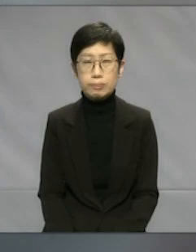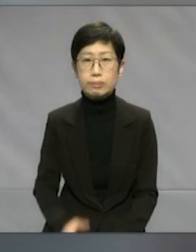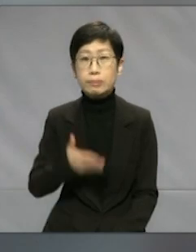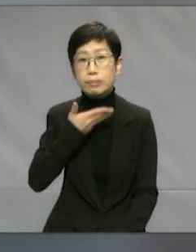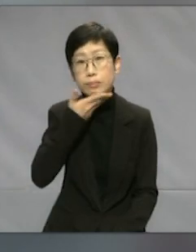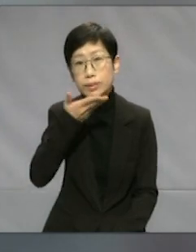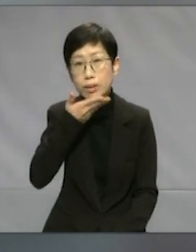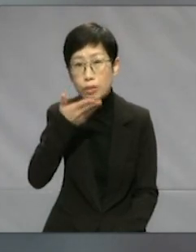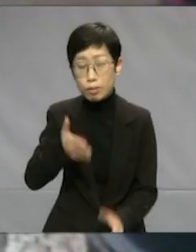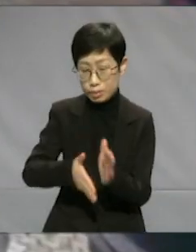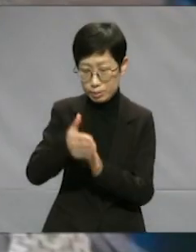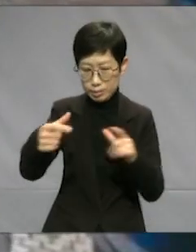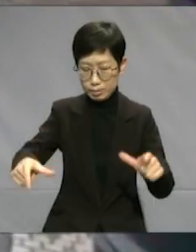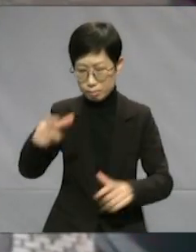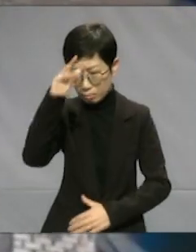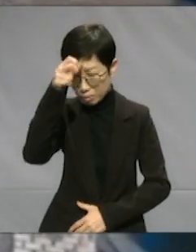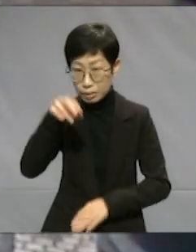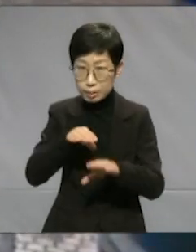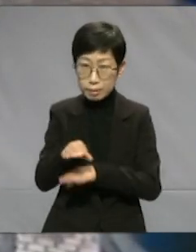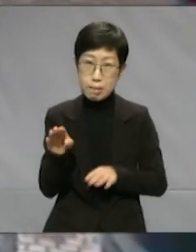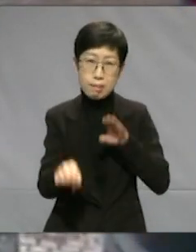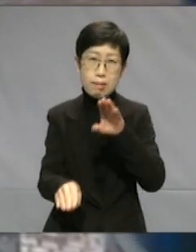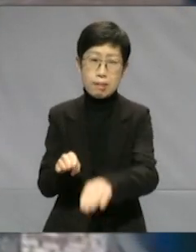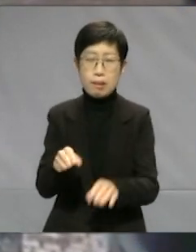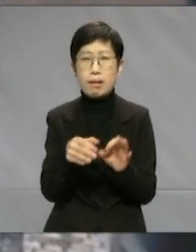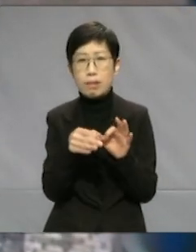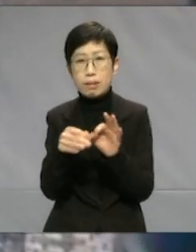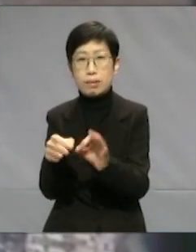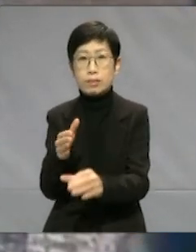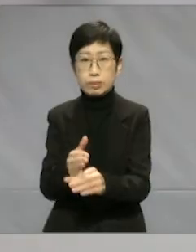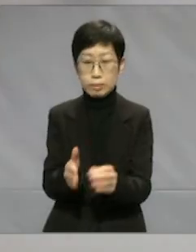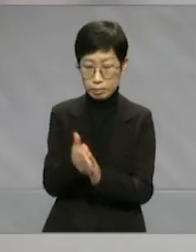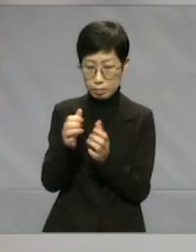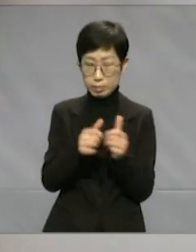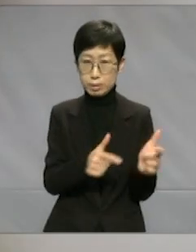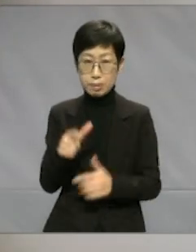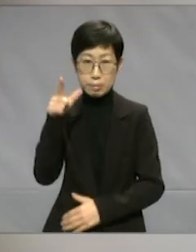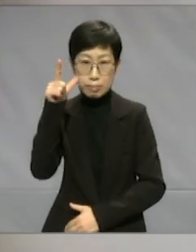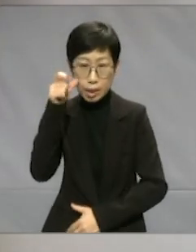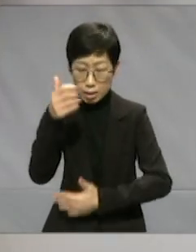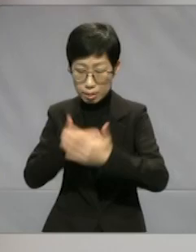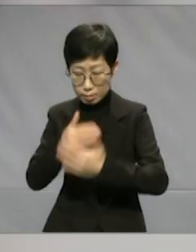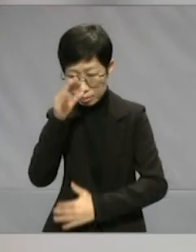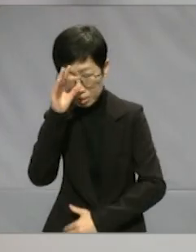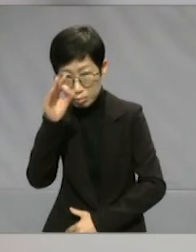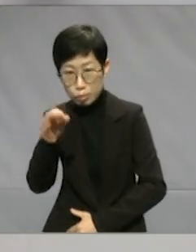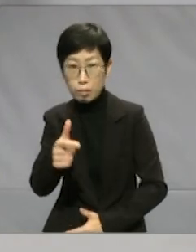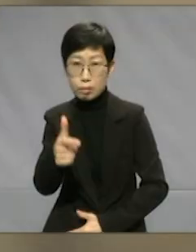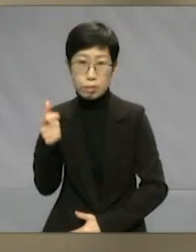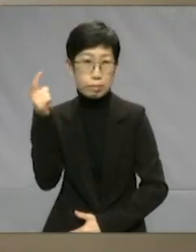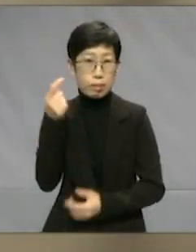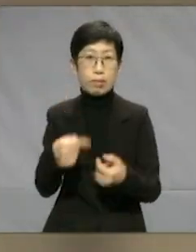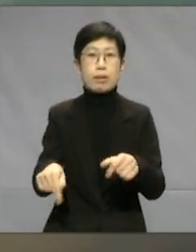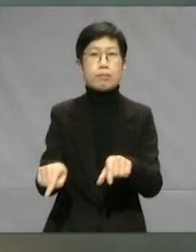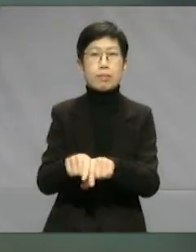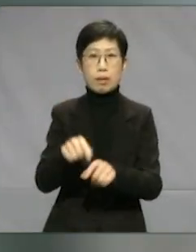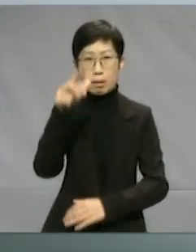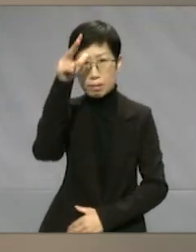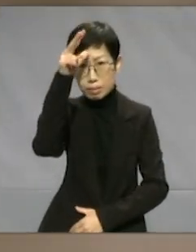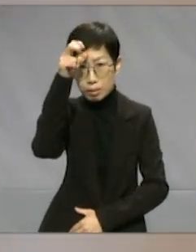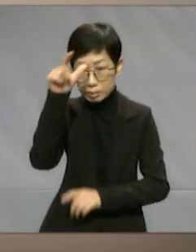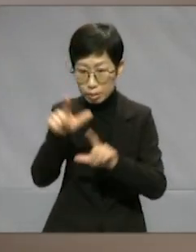체코 프라하 시내에 경찰차들이 계속 몰려옵니다. 시민들이 촬영한 영상엔 총성과 함께 무장한